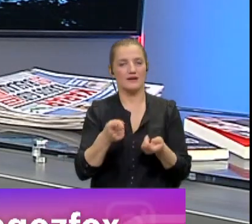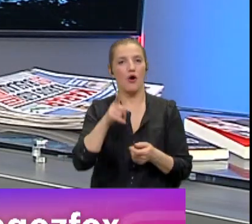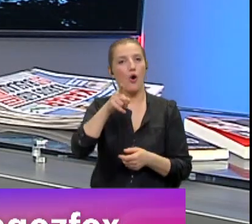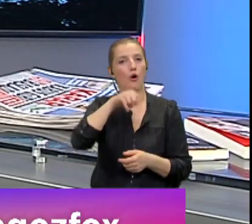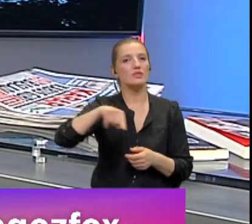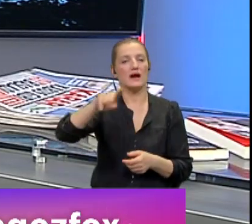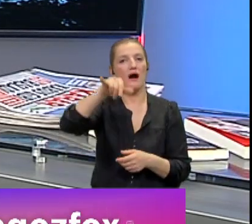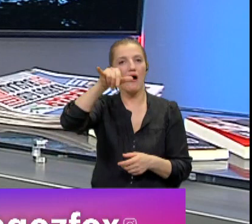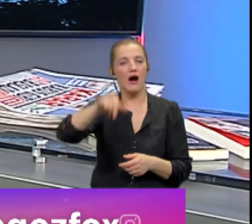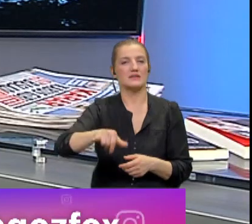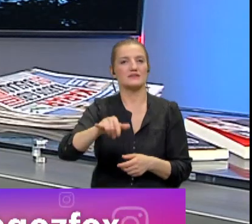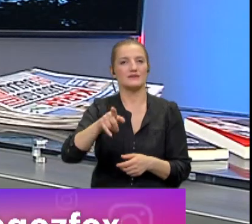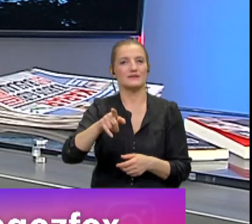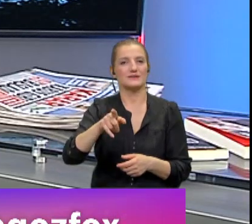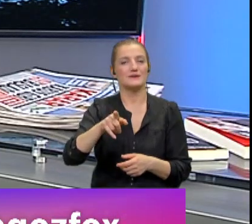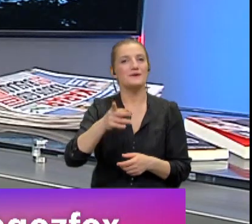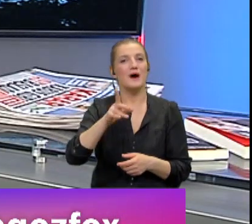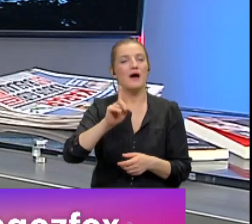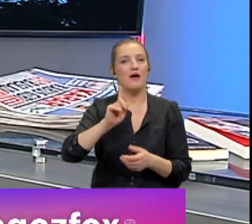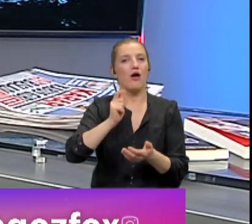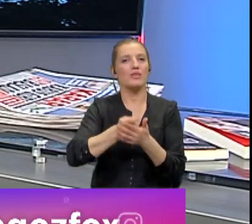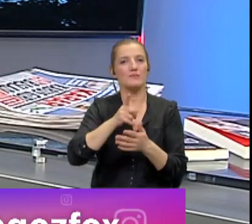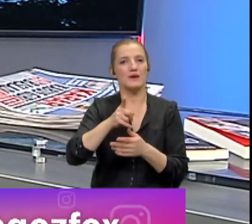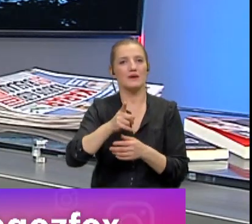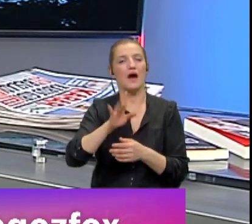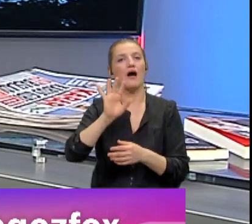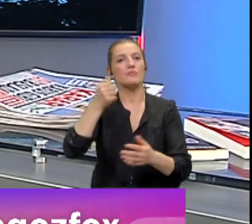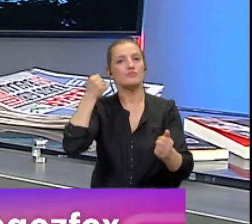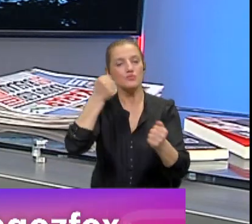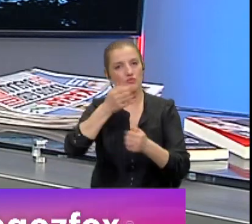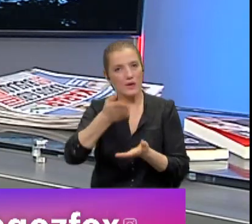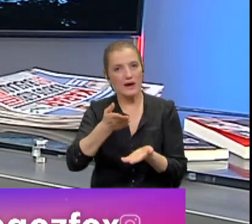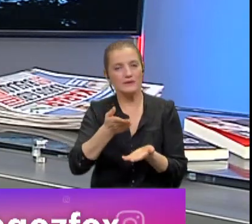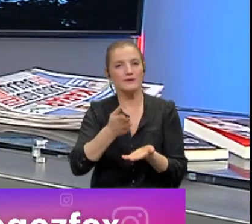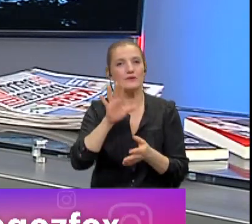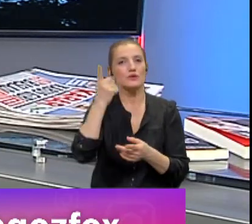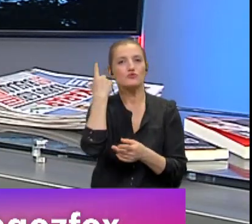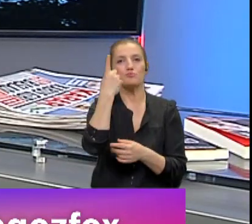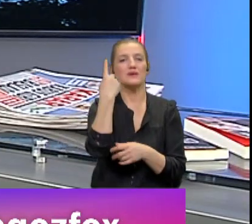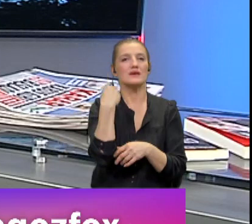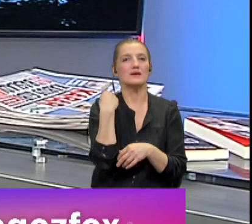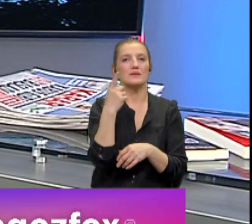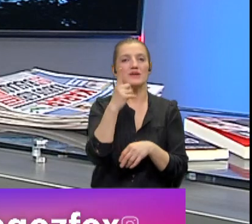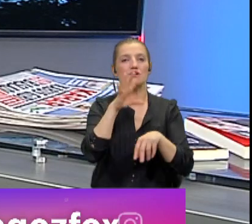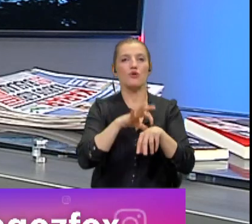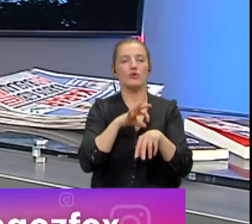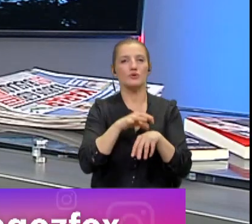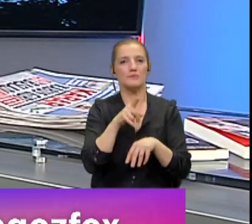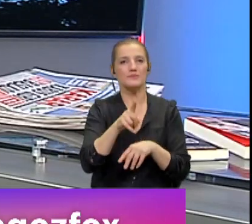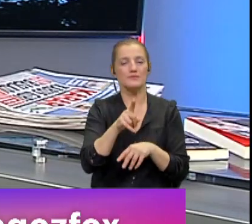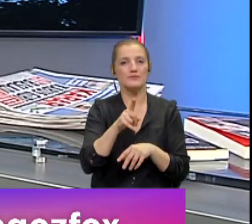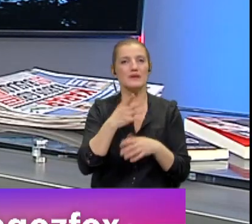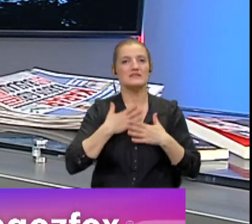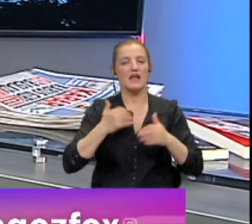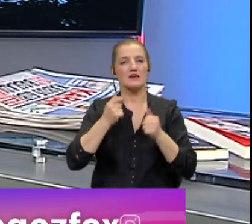işte hakları ödenmiyor vesaire ederken bir yandan da şiddete maruz kalıyorlar Dün yine bir doktorumuz şiddete maruz kaldı ve